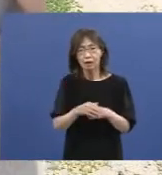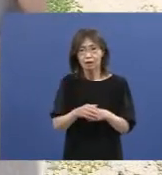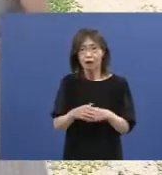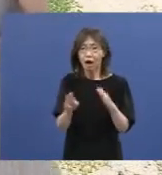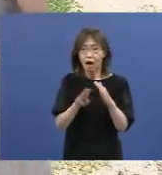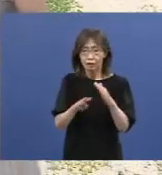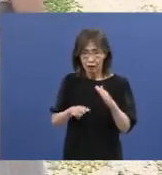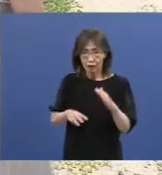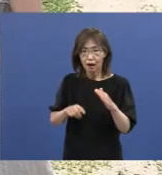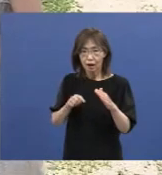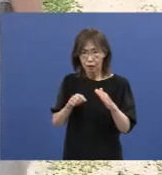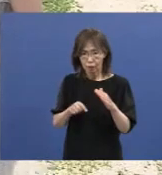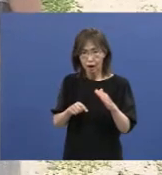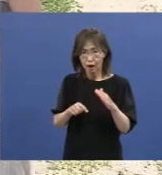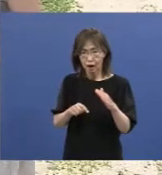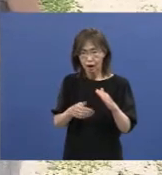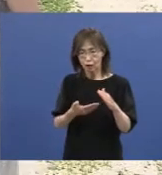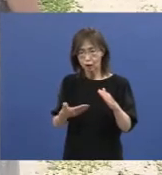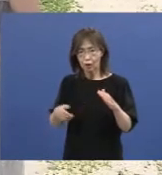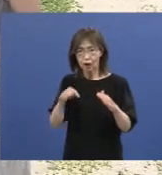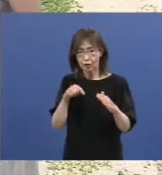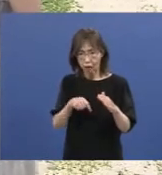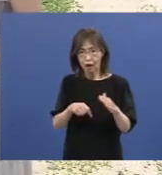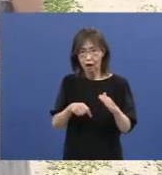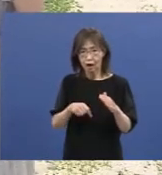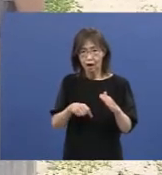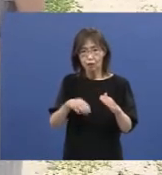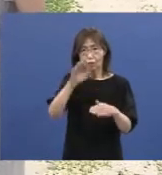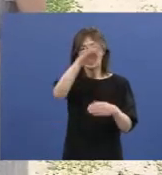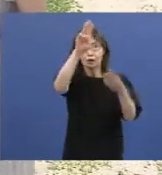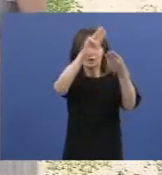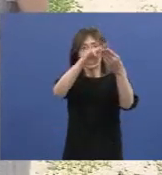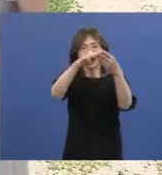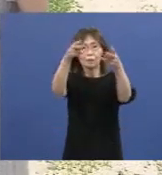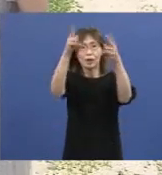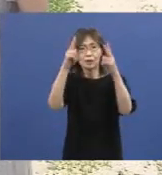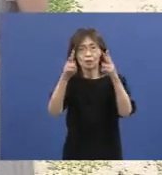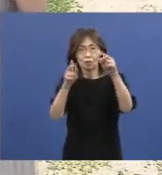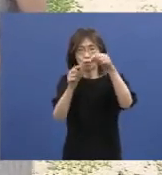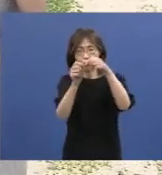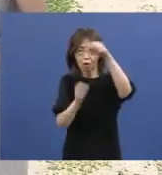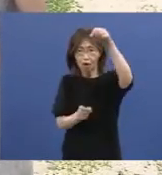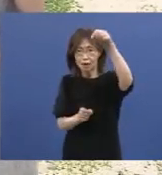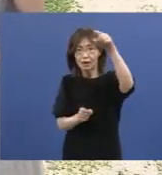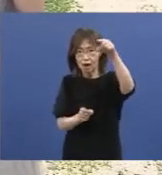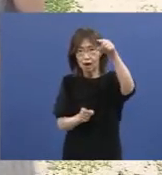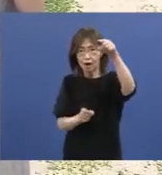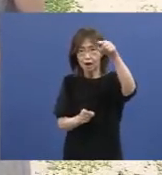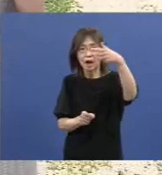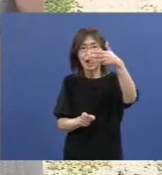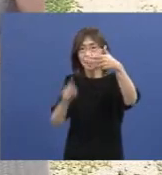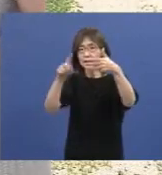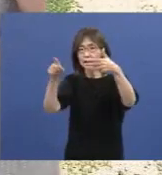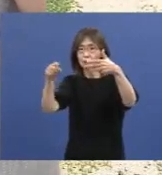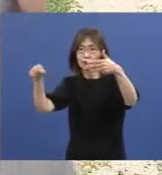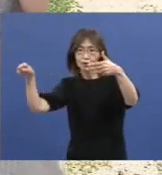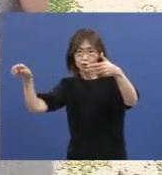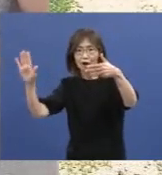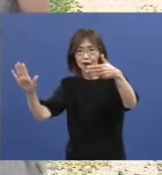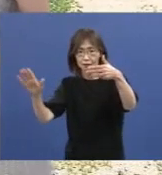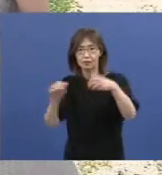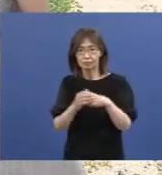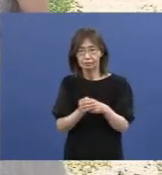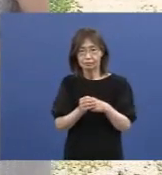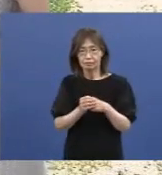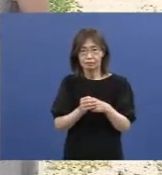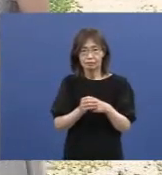川にはね、淀川の合流点から高脇橋までの間に8キロあるんですけども、はい、